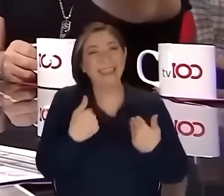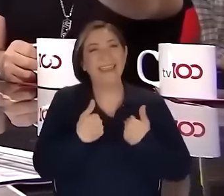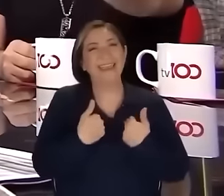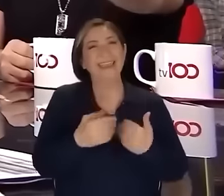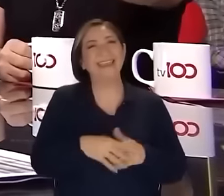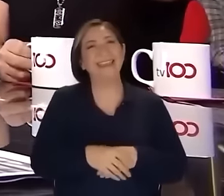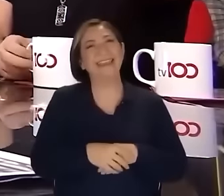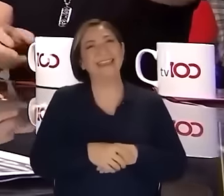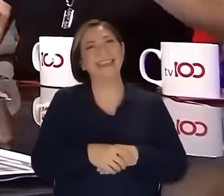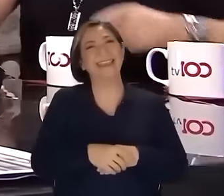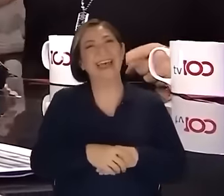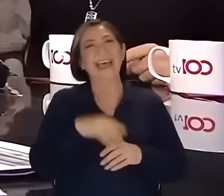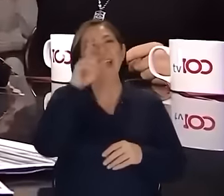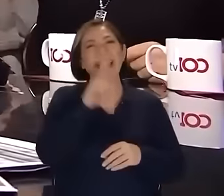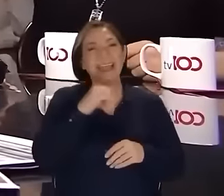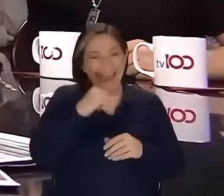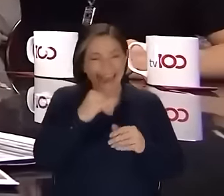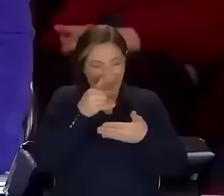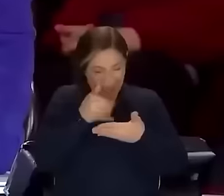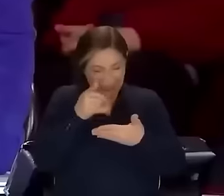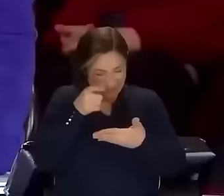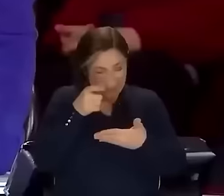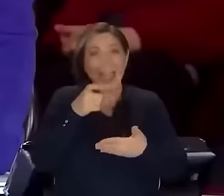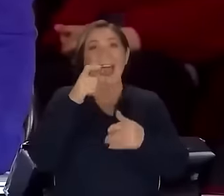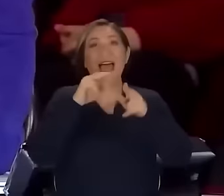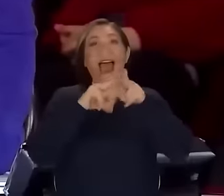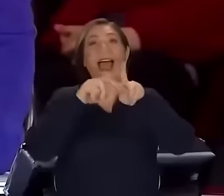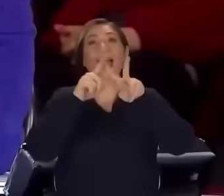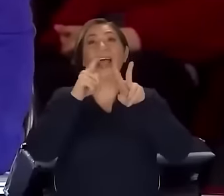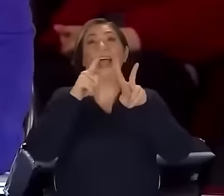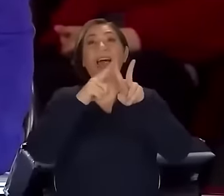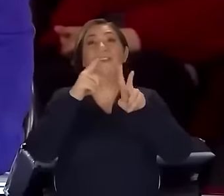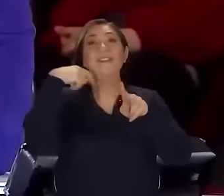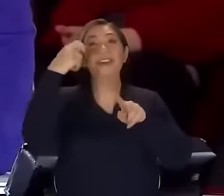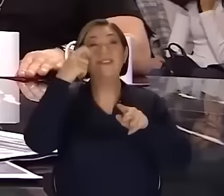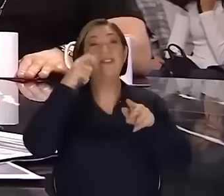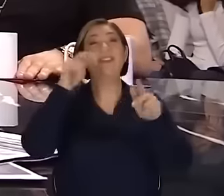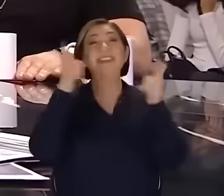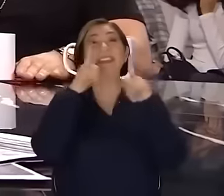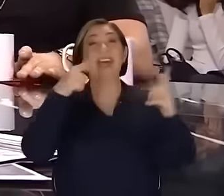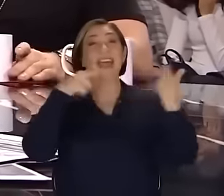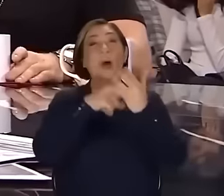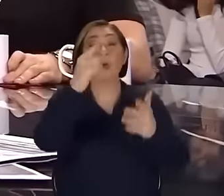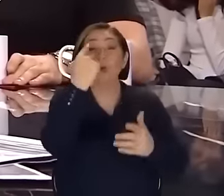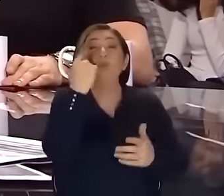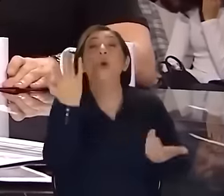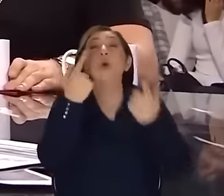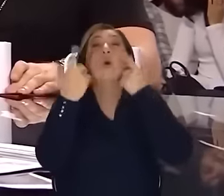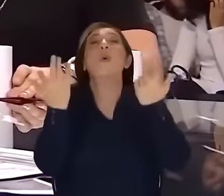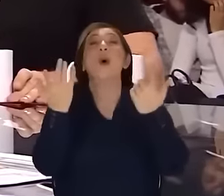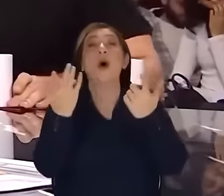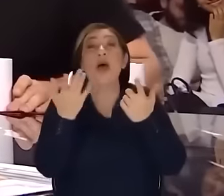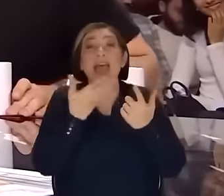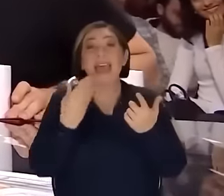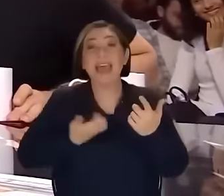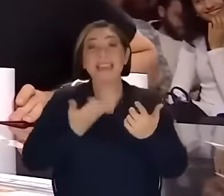Hayır. Hayır, o ilk yakın gözlüğüm. Tam film festivalini hedeflediğim. Ya gibi. Yok be Okan, o şey işte, gözüm görmüyor.